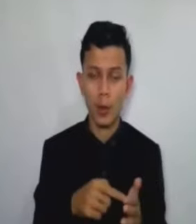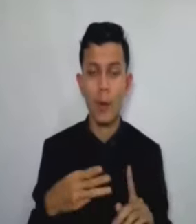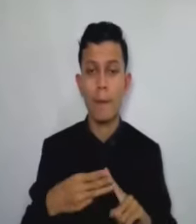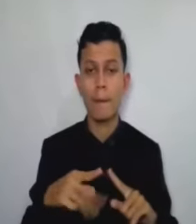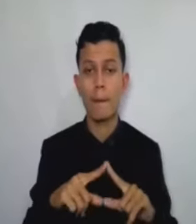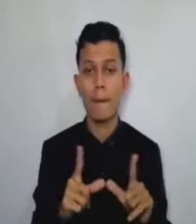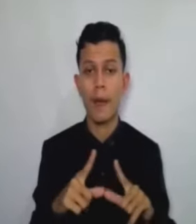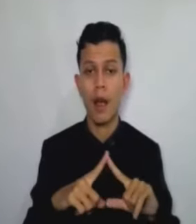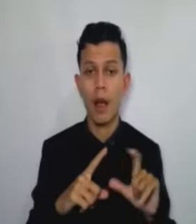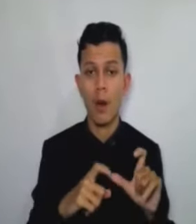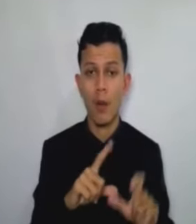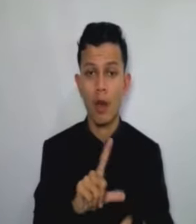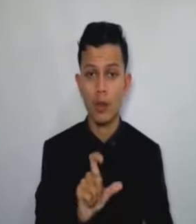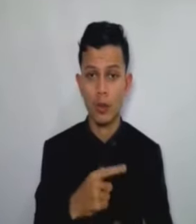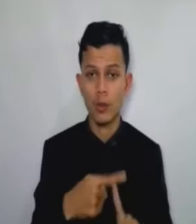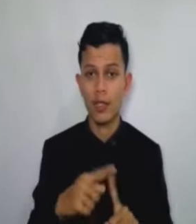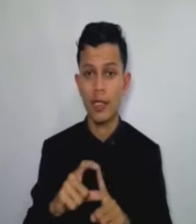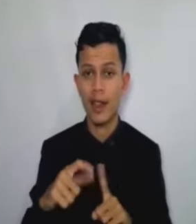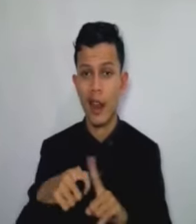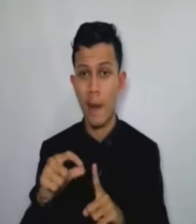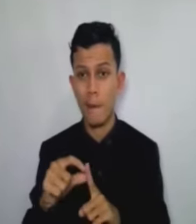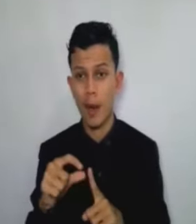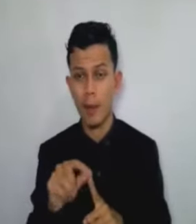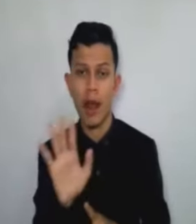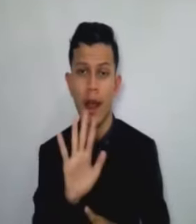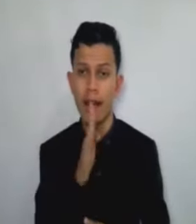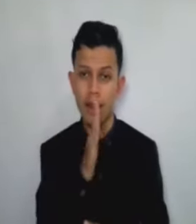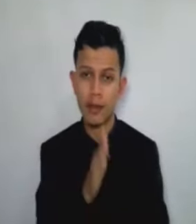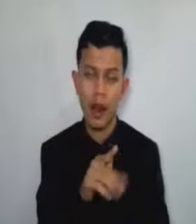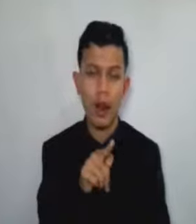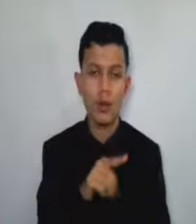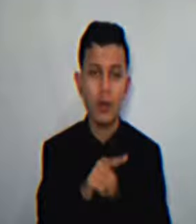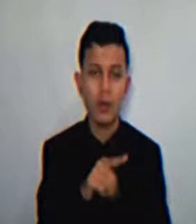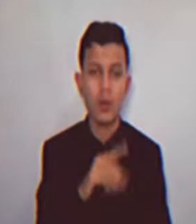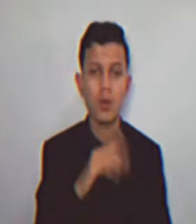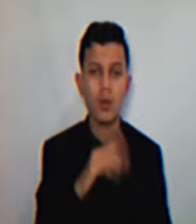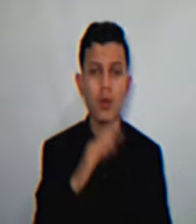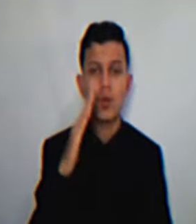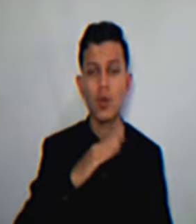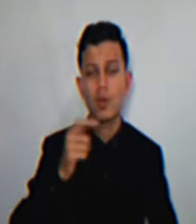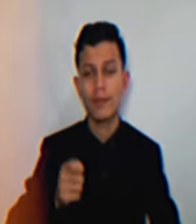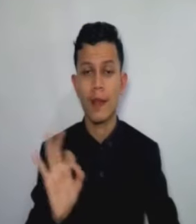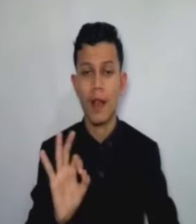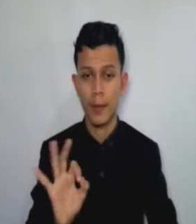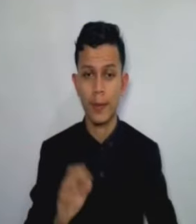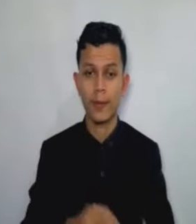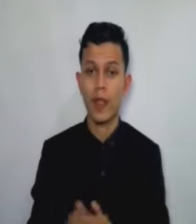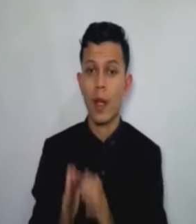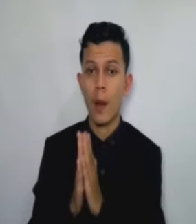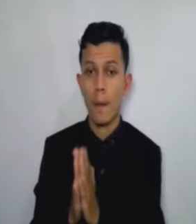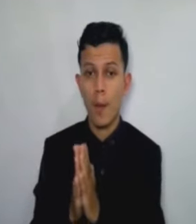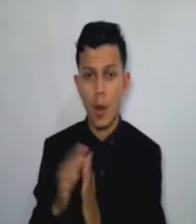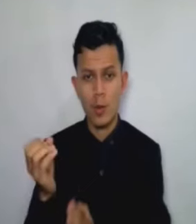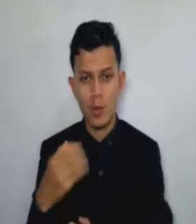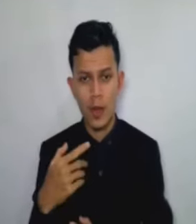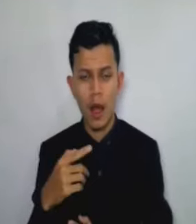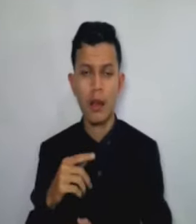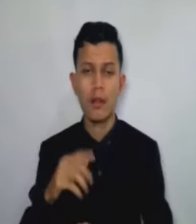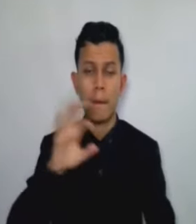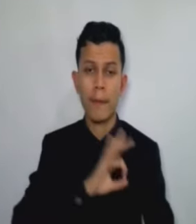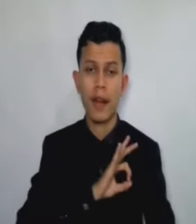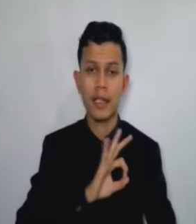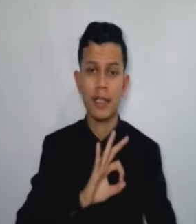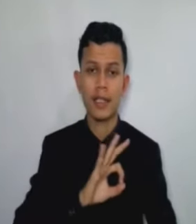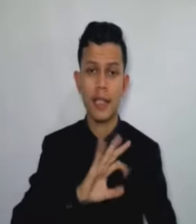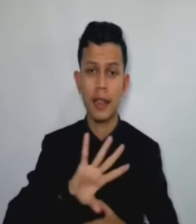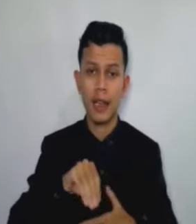DKPP adalah tidak beralasan menurut hukum. Dalil pemohon yang menyatakan terjadi intervensi presiden dalam perubahan syarat